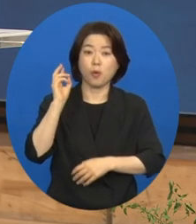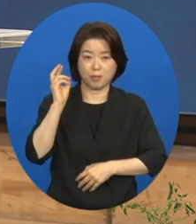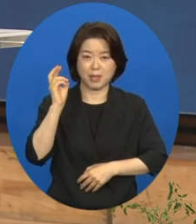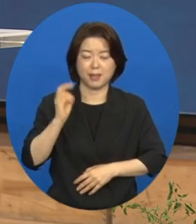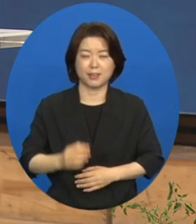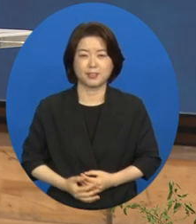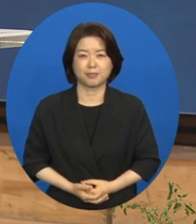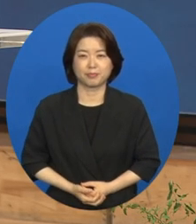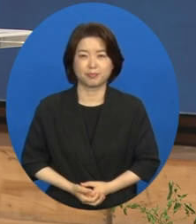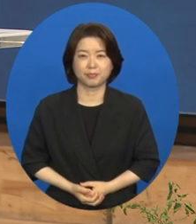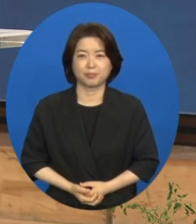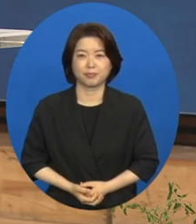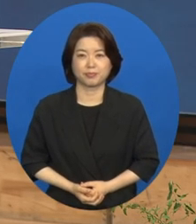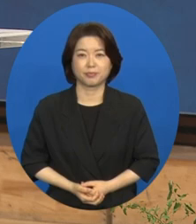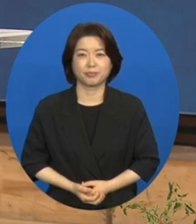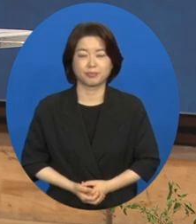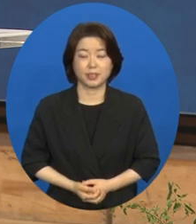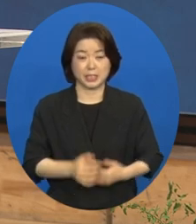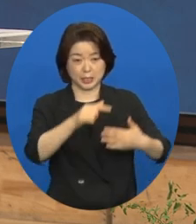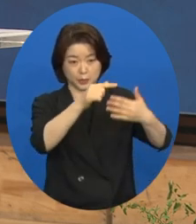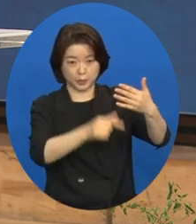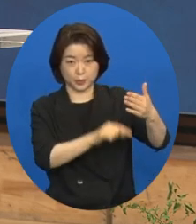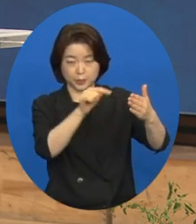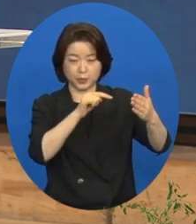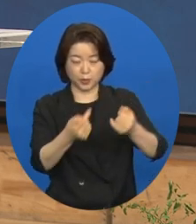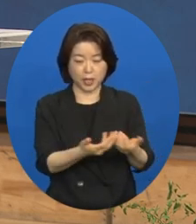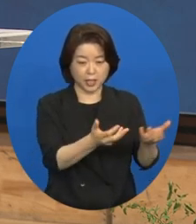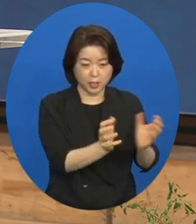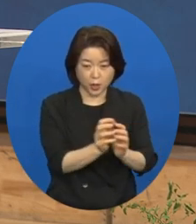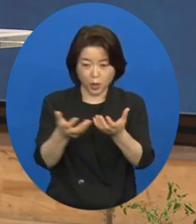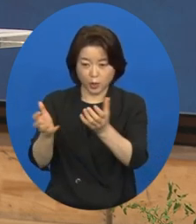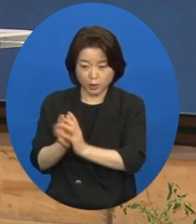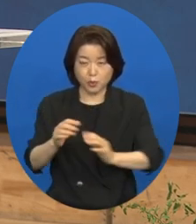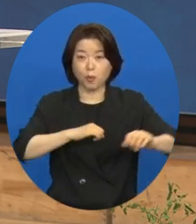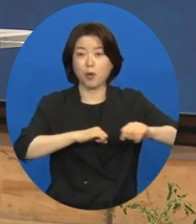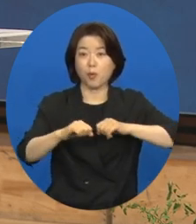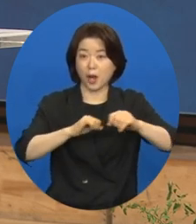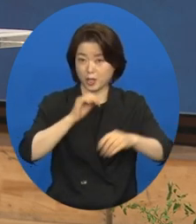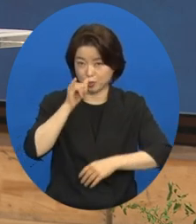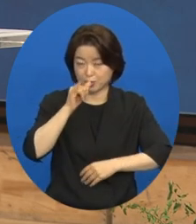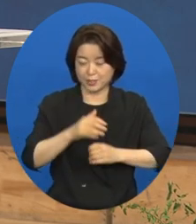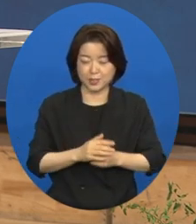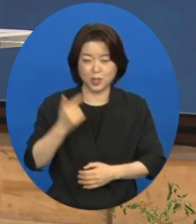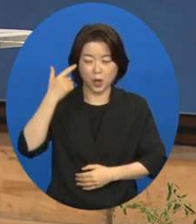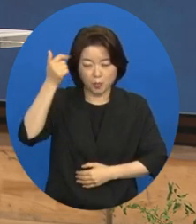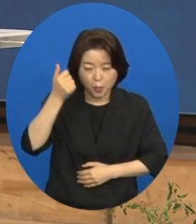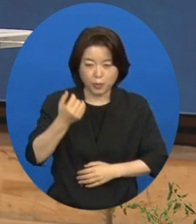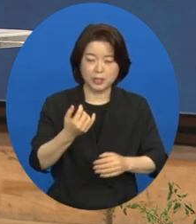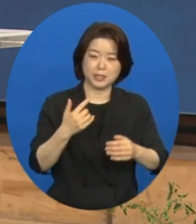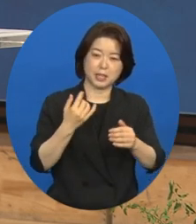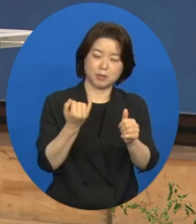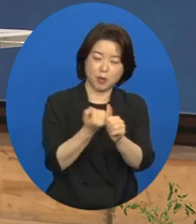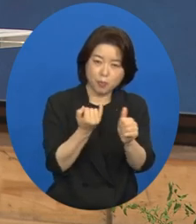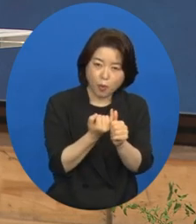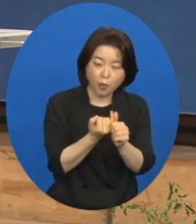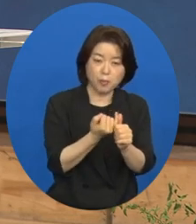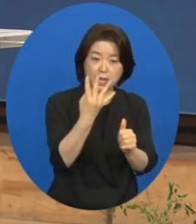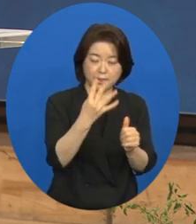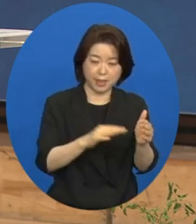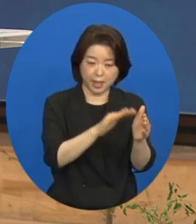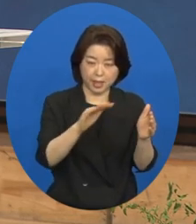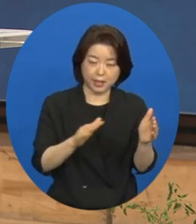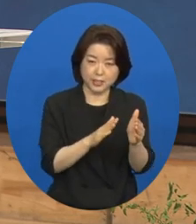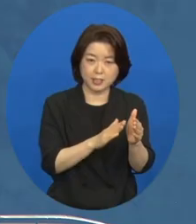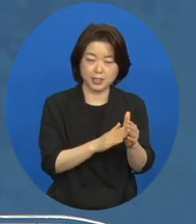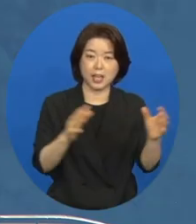것 같은데요. 일정 중에 조별 활동이 있었어요. 그래서 목사님, 사모님, 부부 네 가정의 한조가